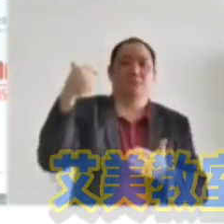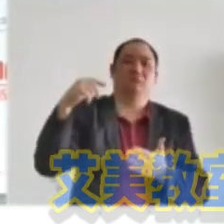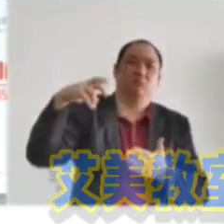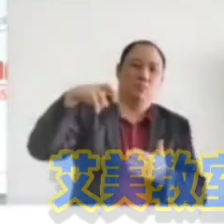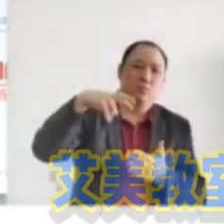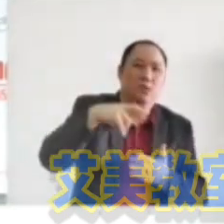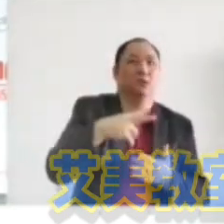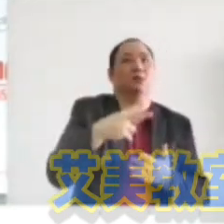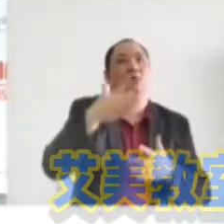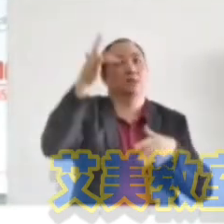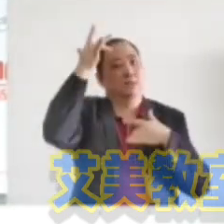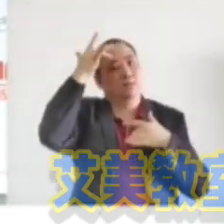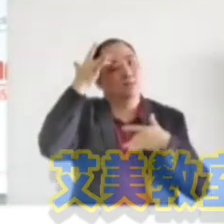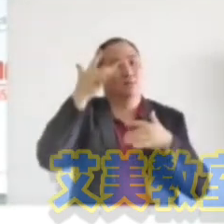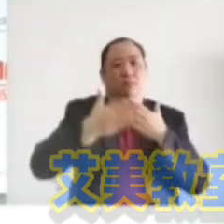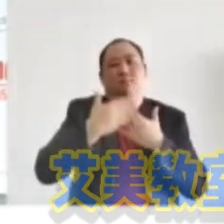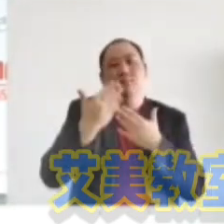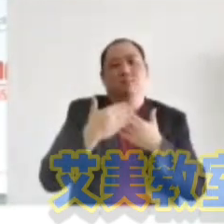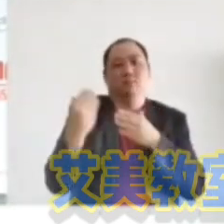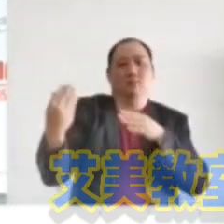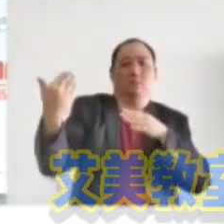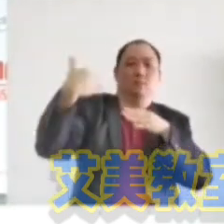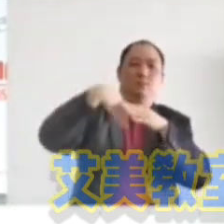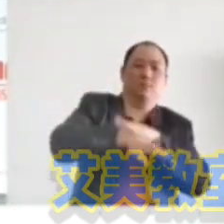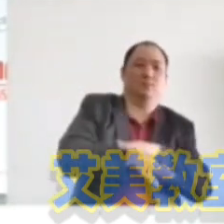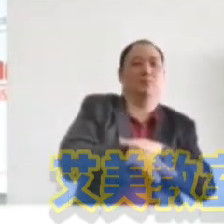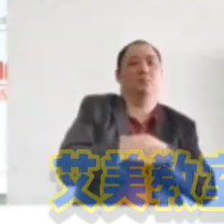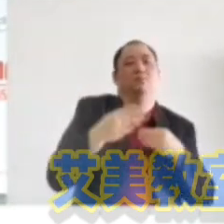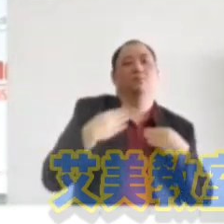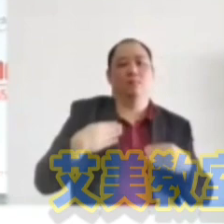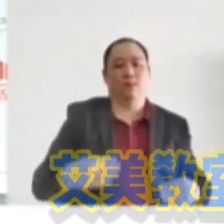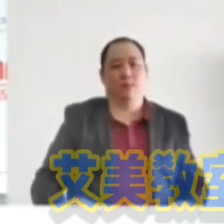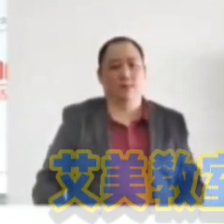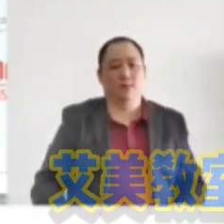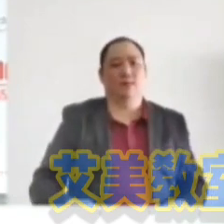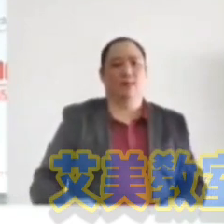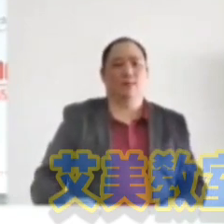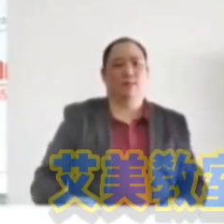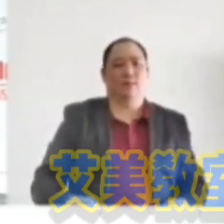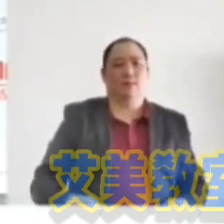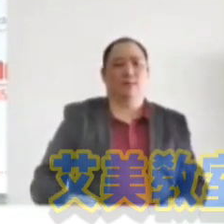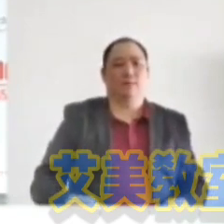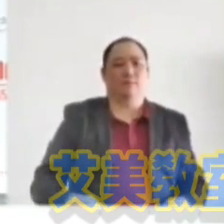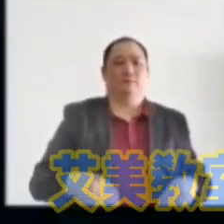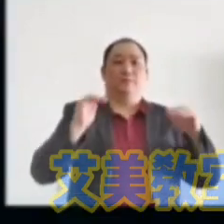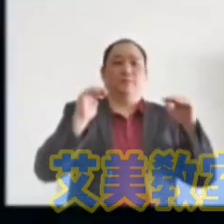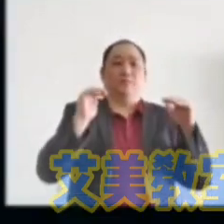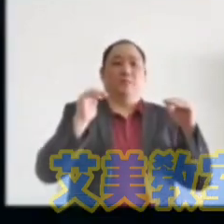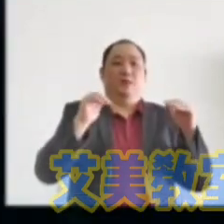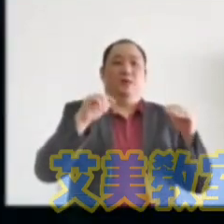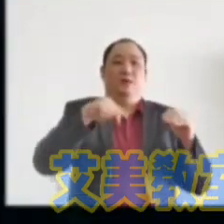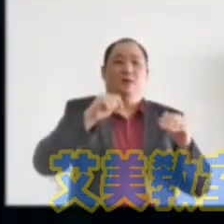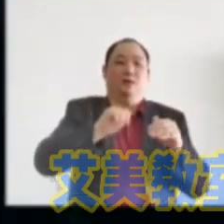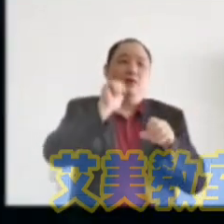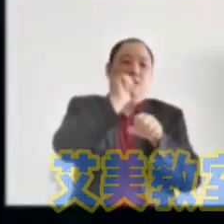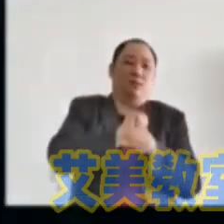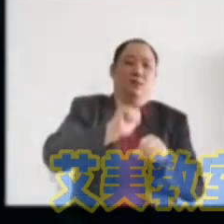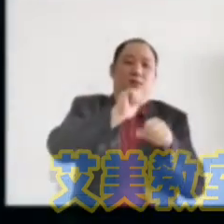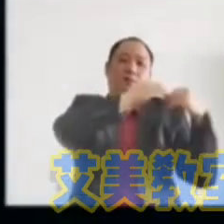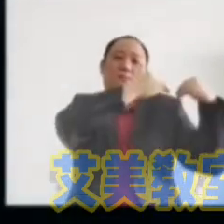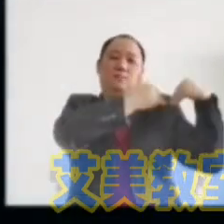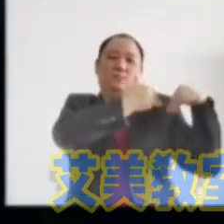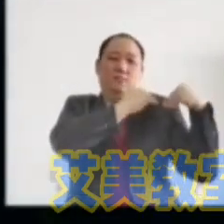细胞过低的话，病毒啊坏菌啊是非常非常容易入侵我们的身体的。所以这个时候